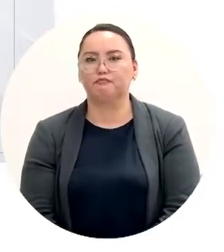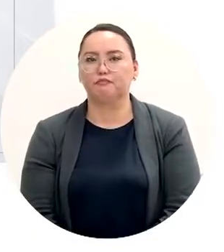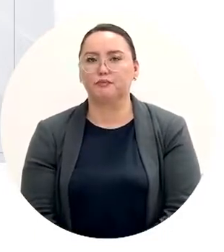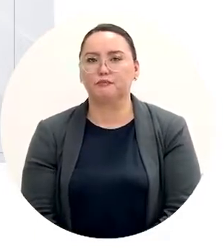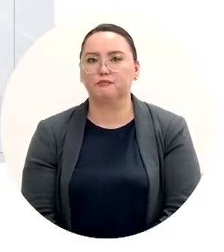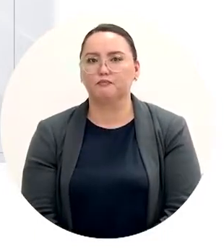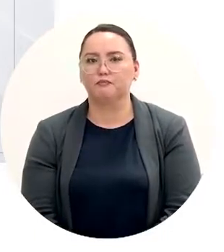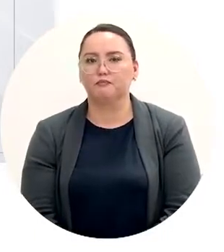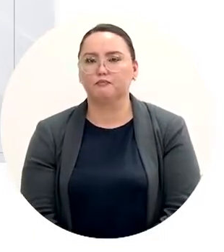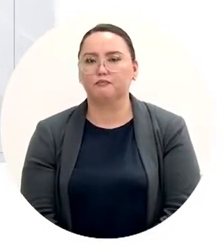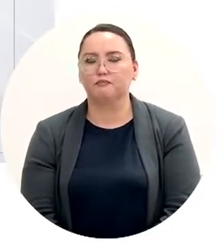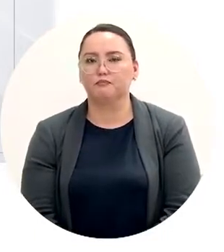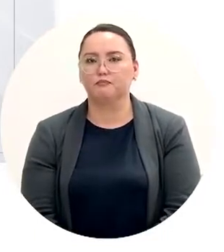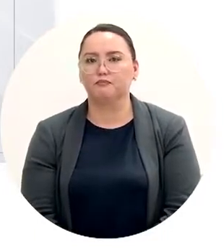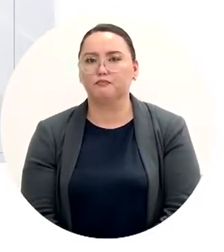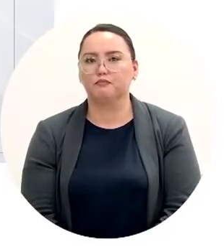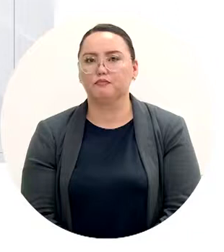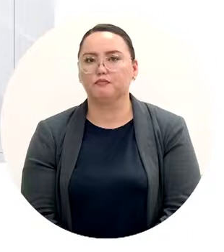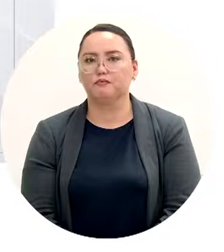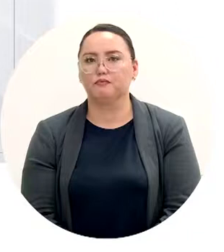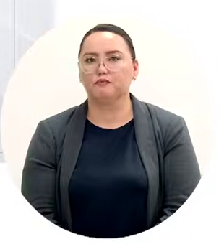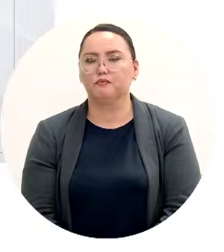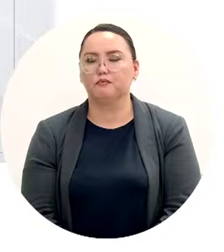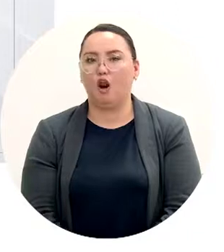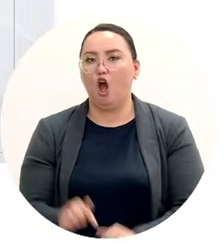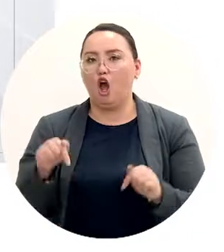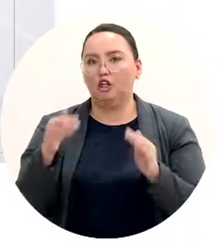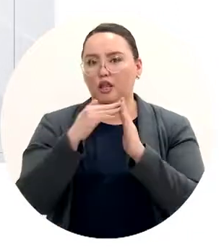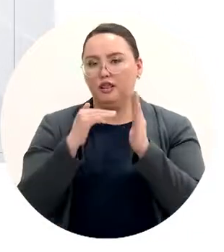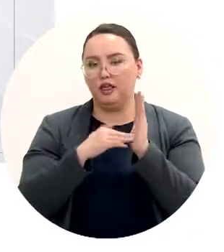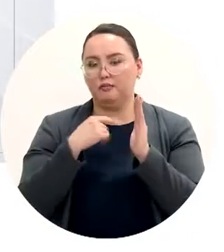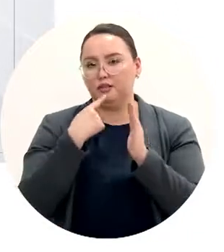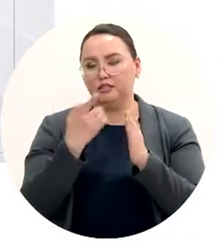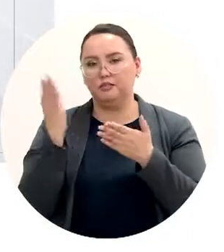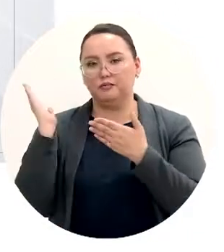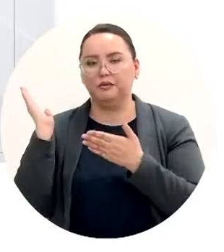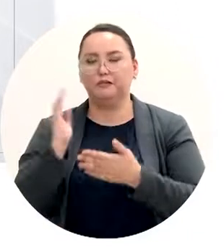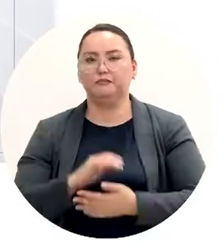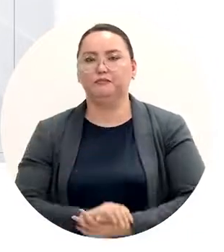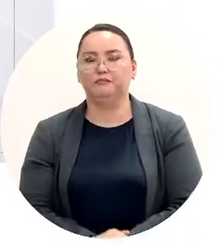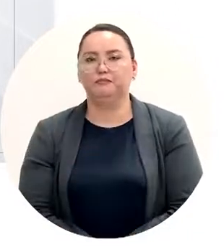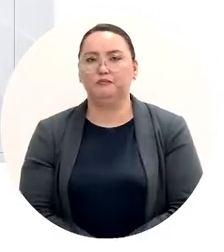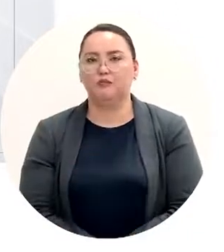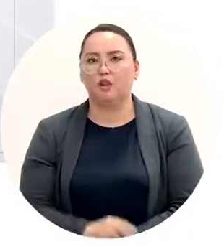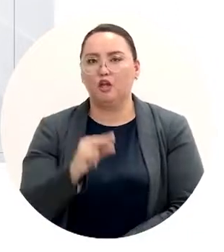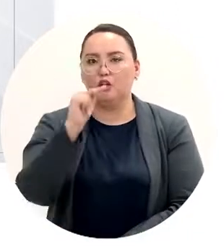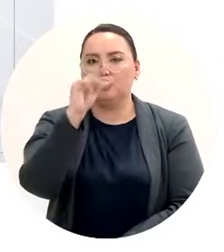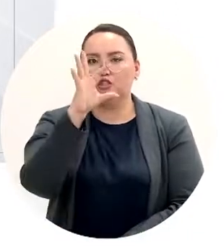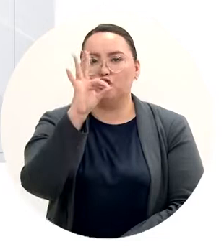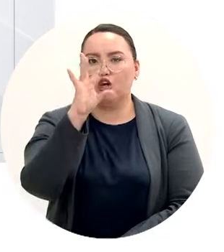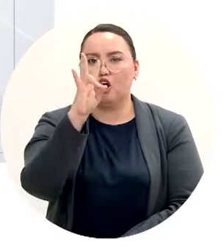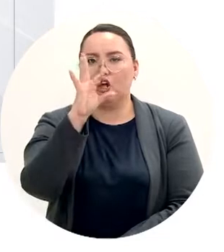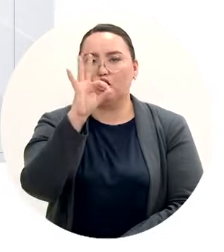Кирилл бичгийн хэлнэ бид нэр чото бичээд монгол бичгийн хэлнэ чигээр бичигддэг үгсийн жишээг багш нь ч үсгэнээр харуулж